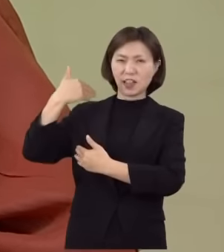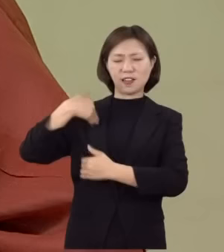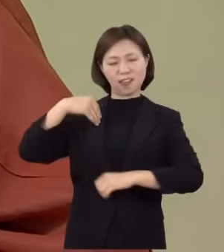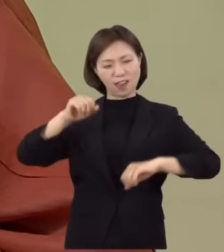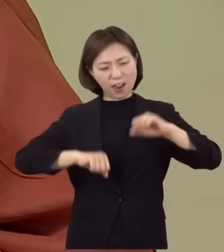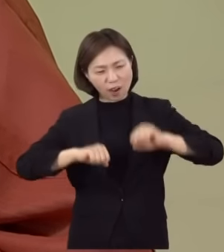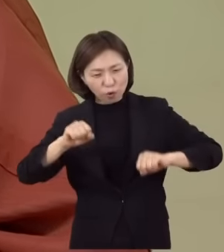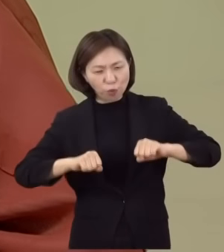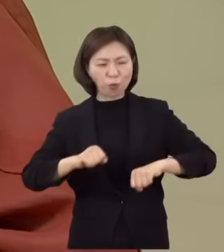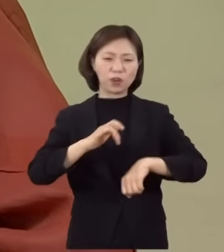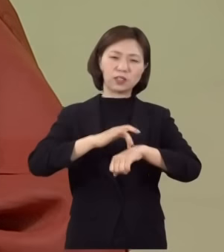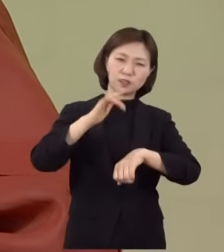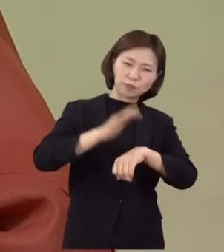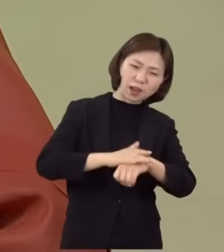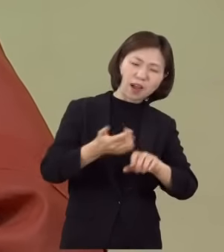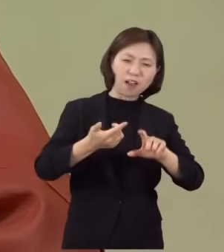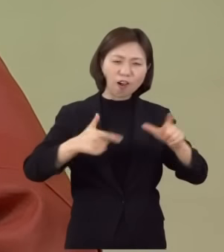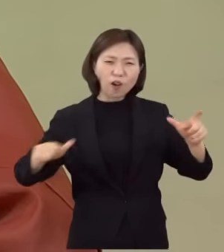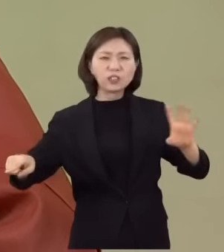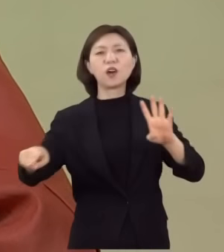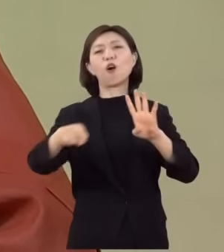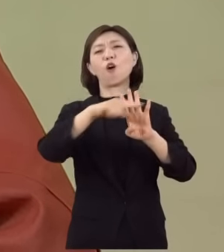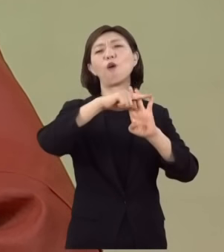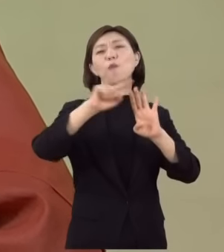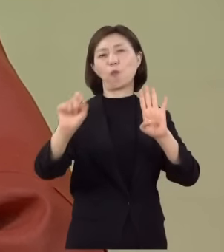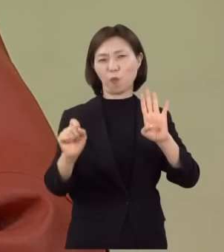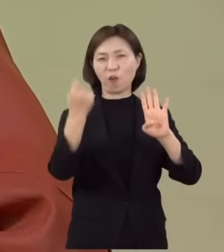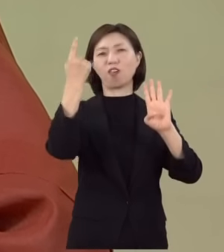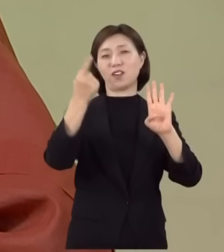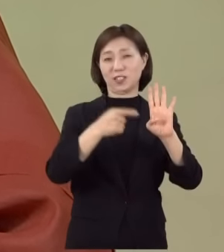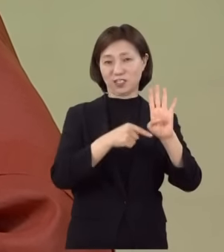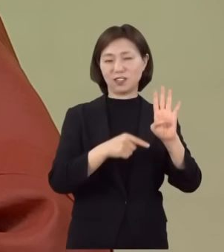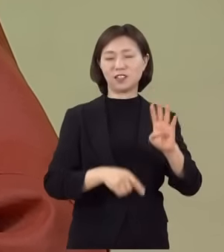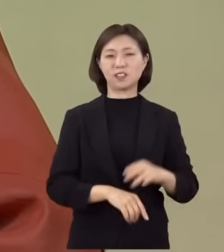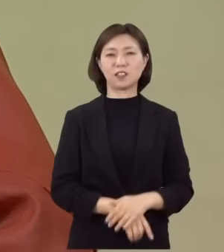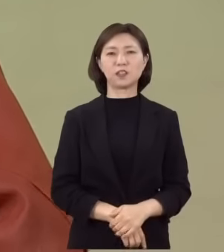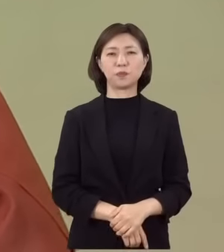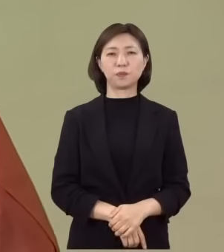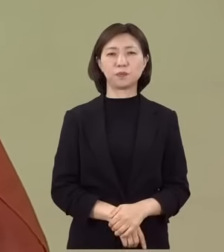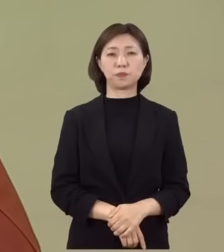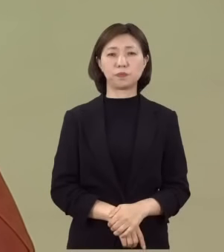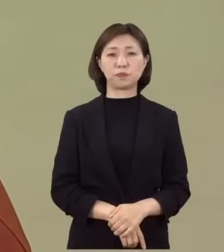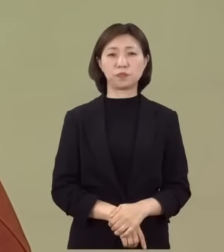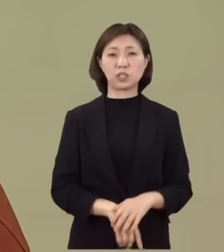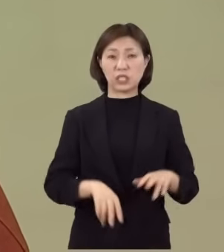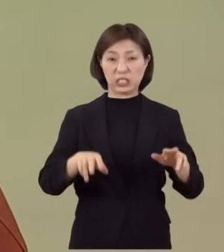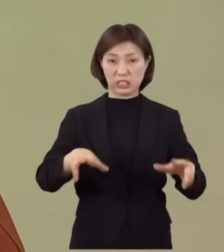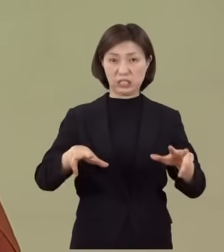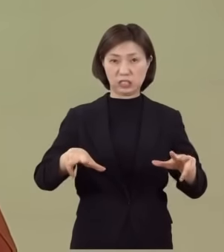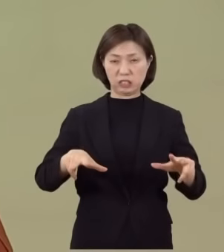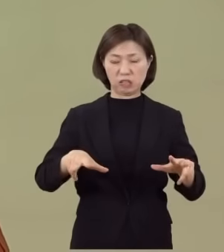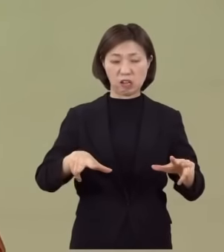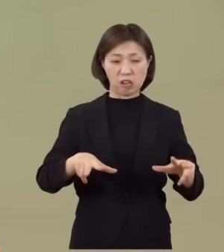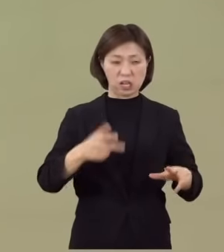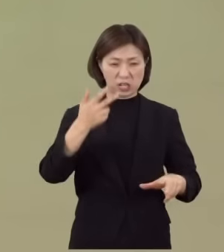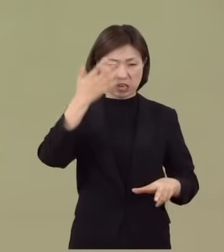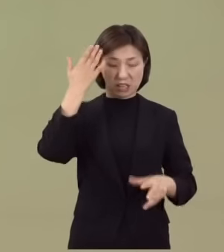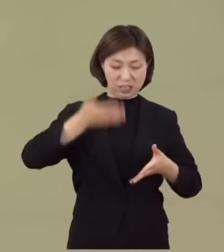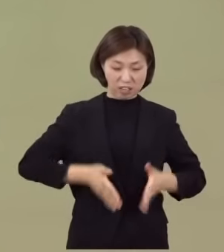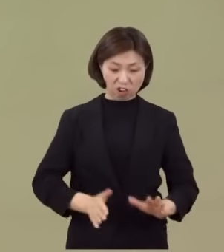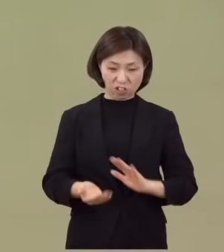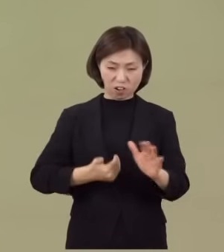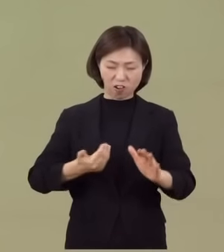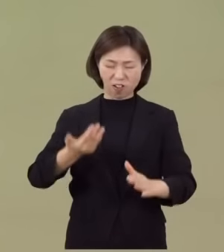업보에 의해서 과거 전생 과거 전생에 지었던 그 업보가 이번 생의